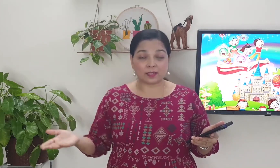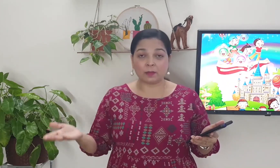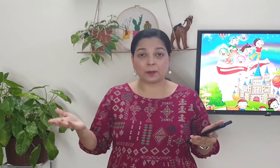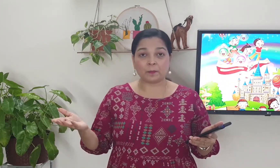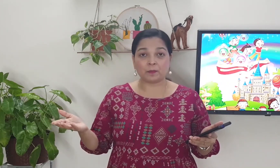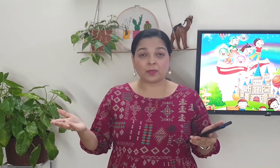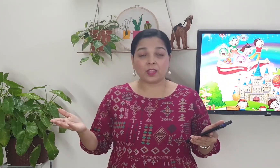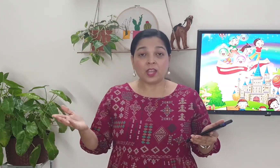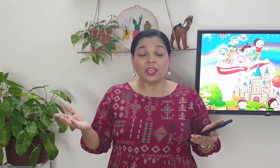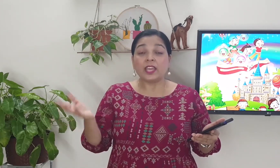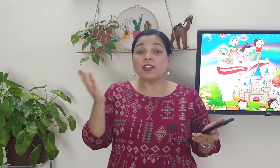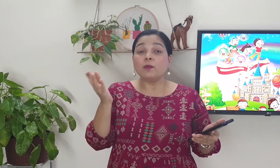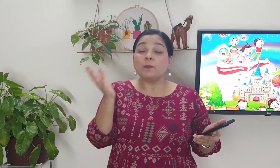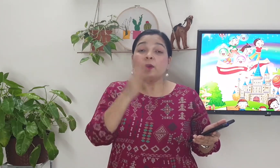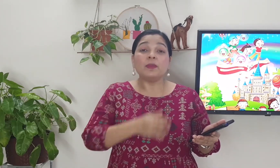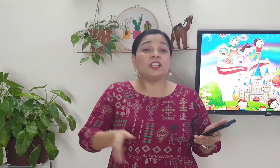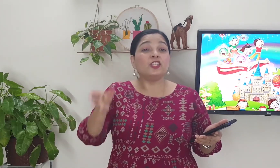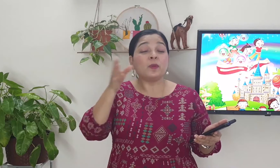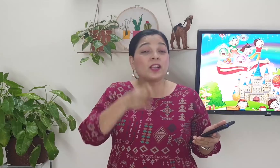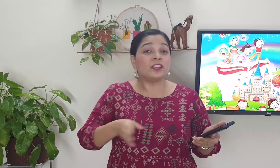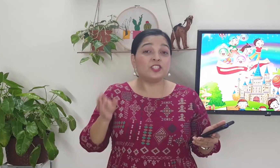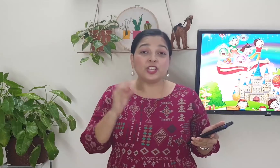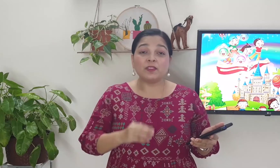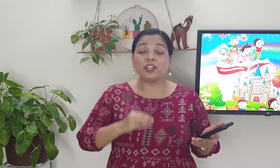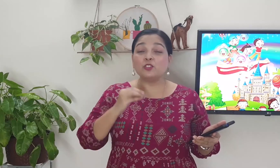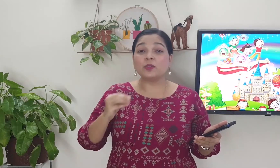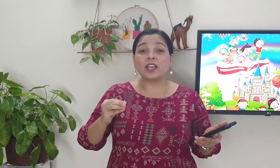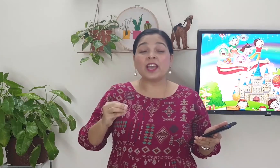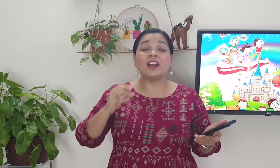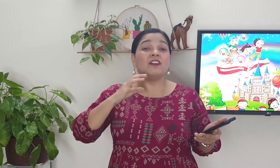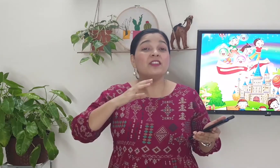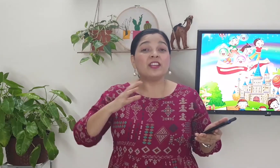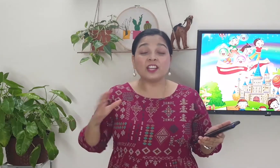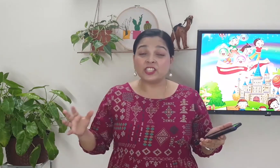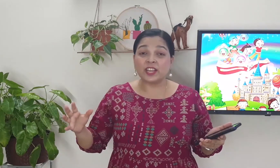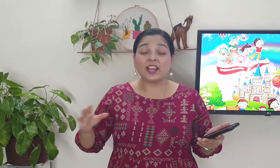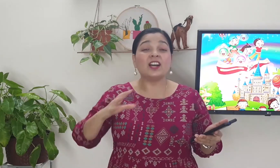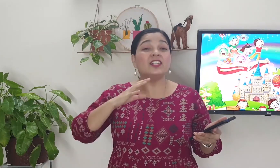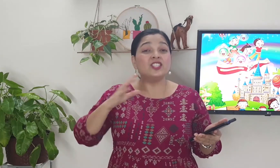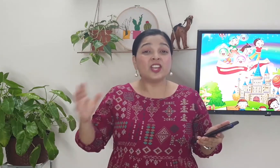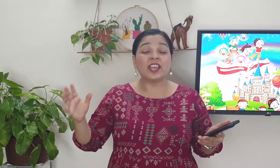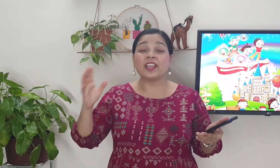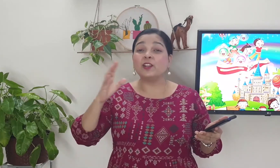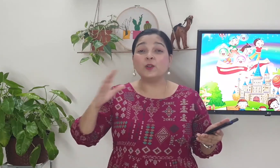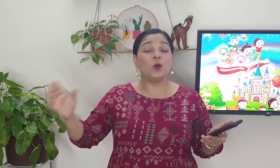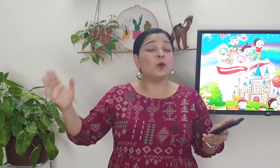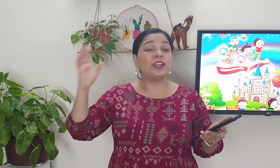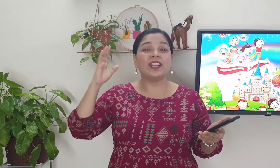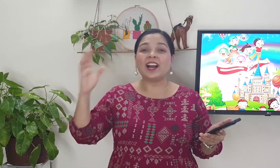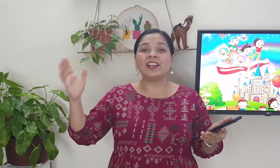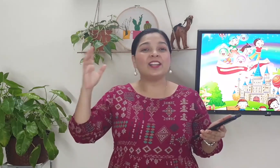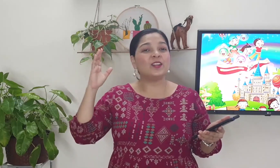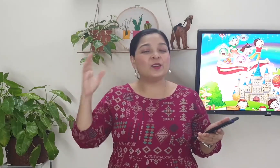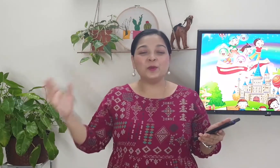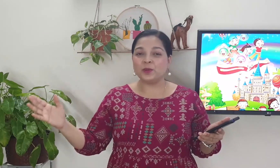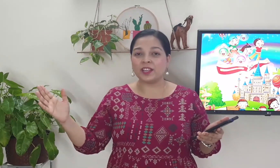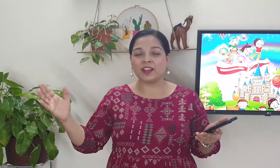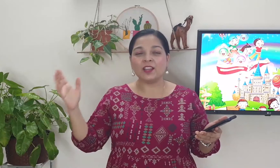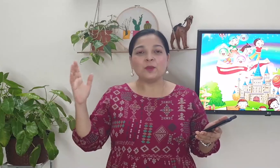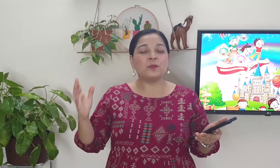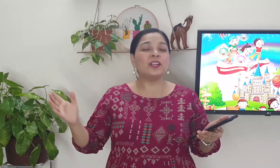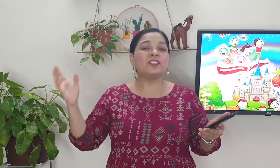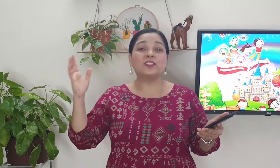जीवन ग्रहण केले आणि परमेश्वराचं जीवन अविनाशी आहे, अजय आहे, महिमेचं जीवन